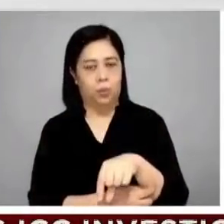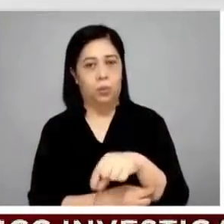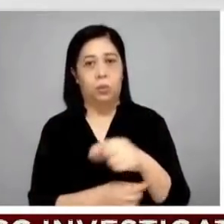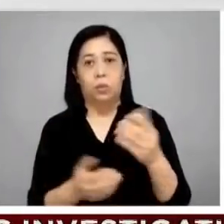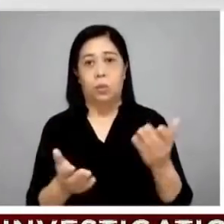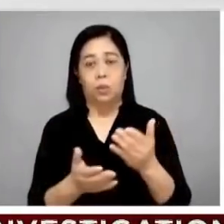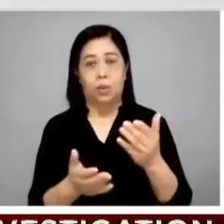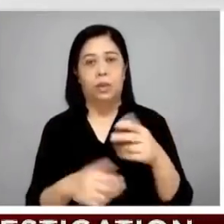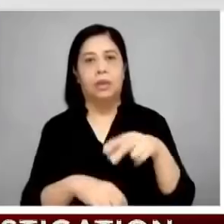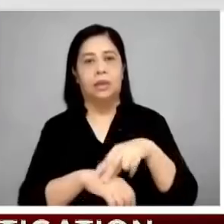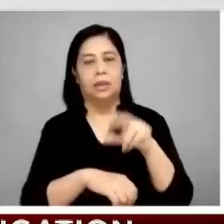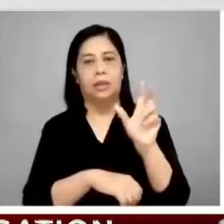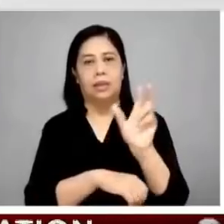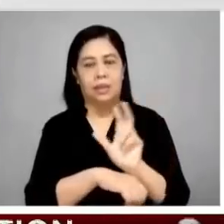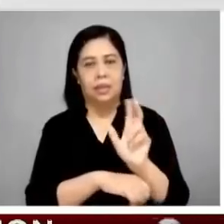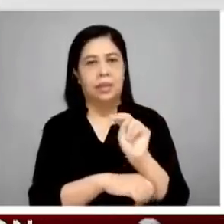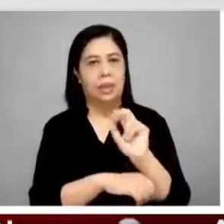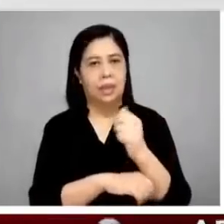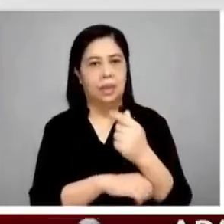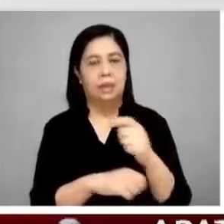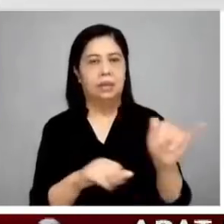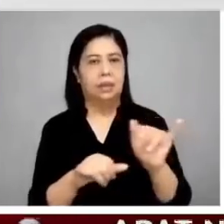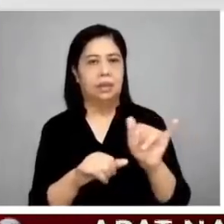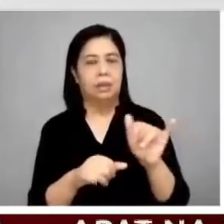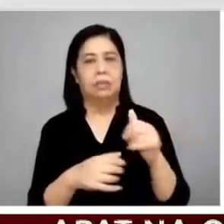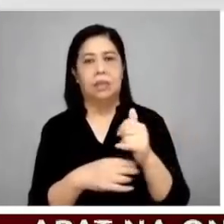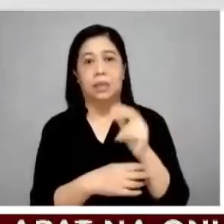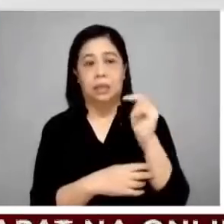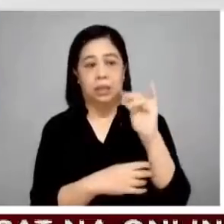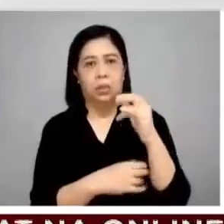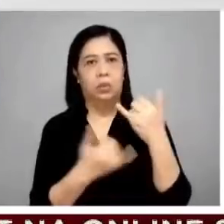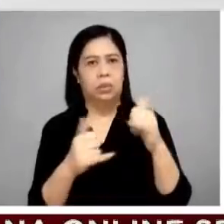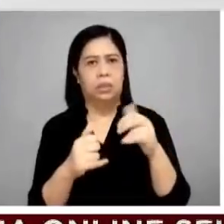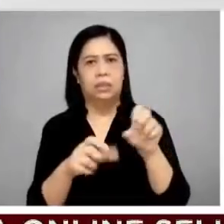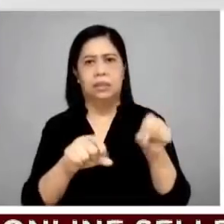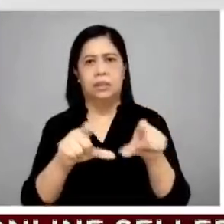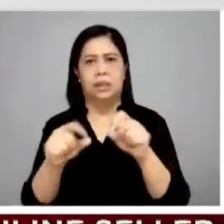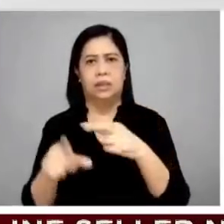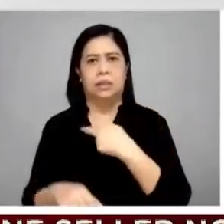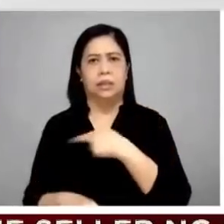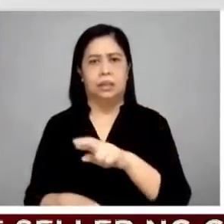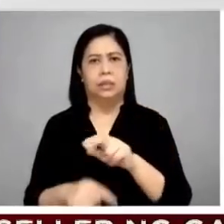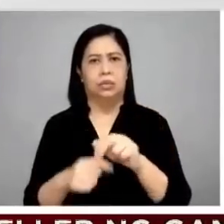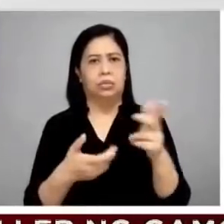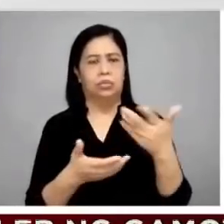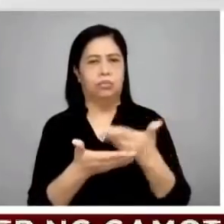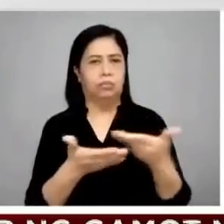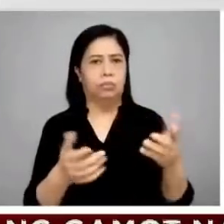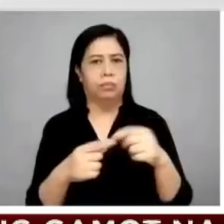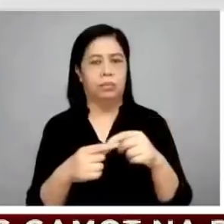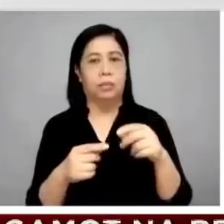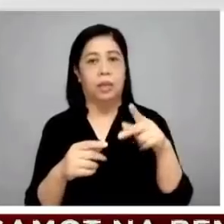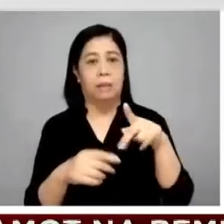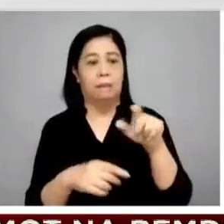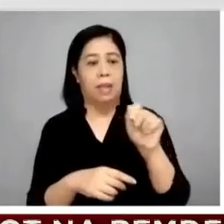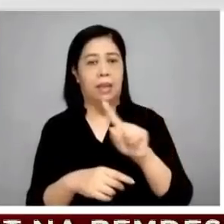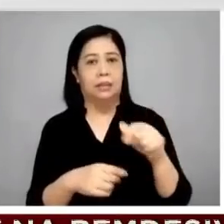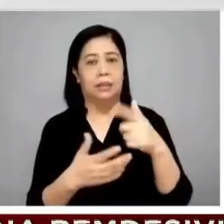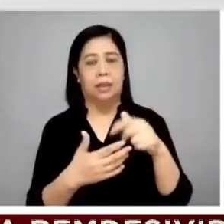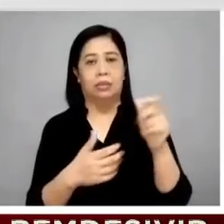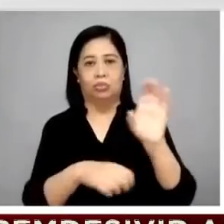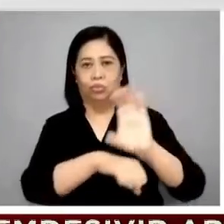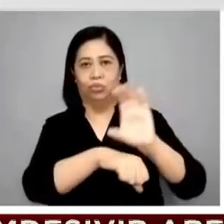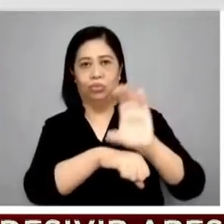Naga City. Gaya ni Nino na nagtinda pa rin ng religious articles sa Plaza Covarrubias ng Peña Francia Shrine. Yun